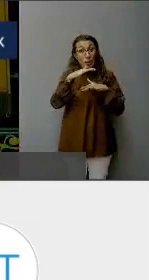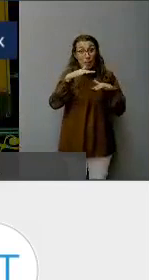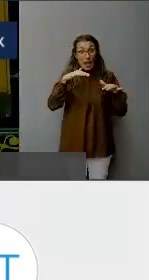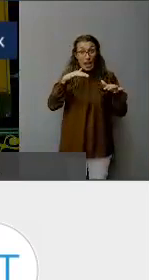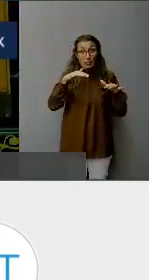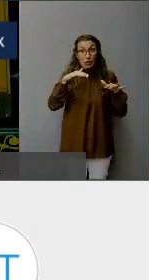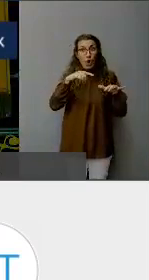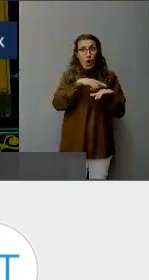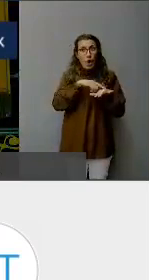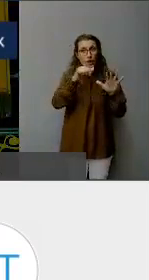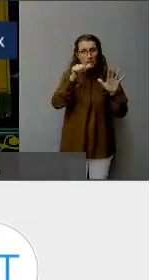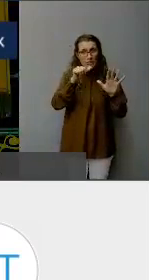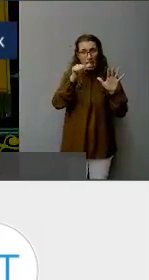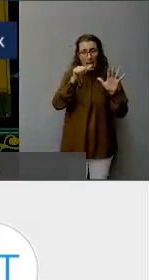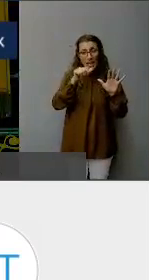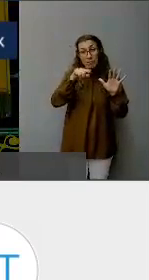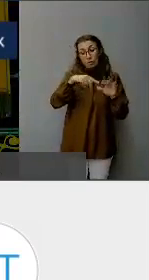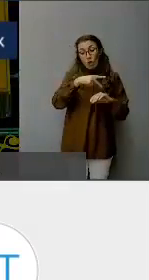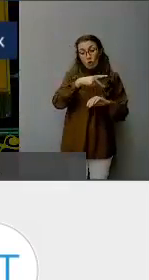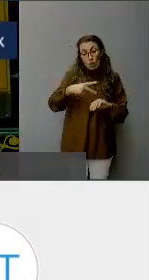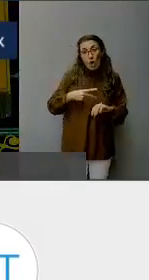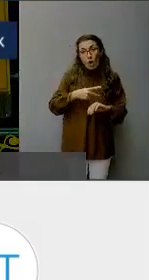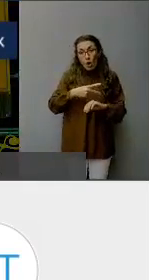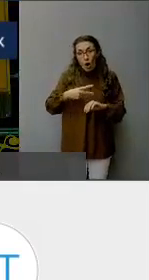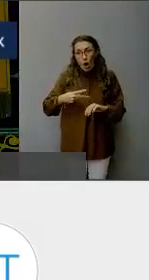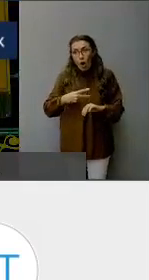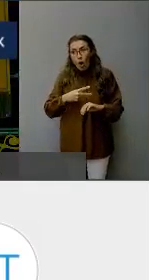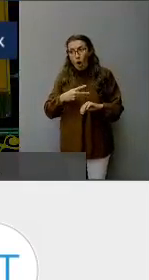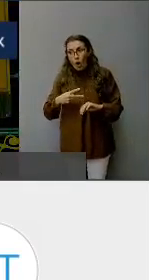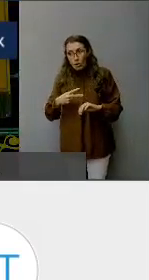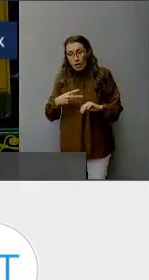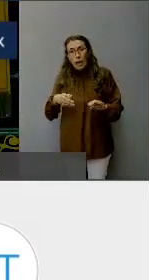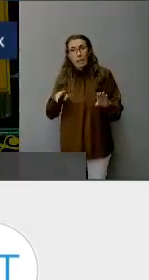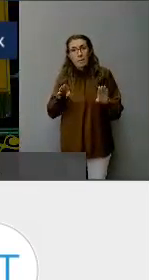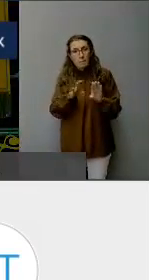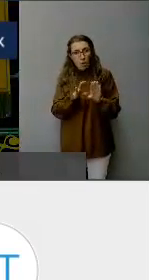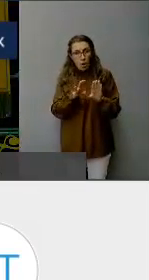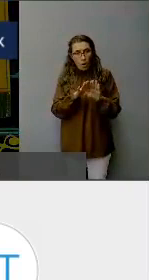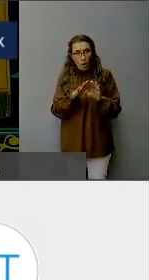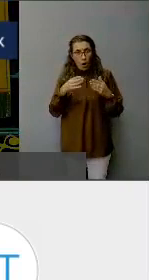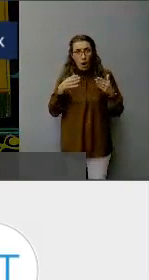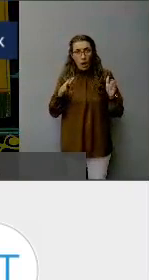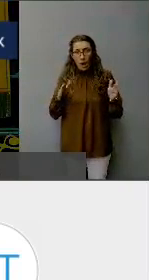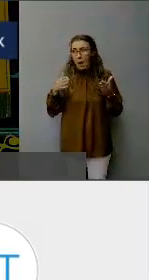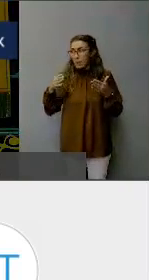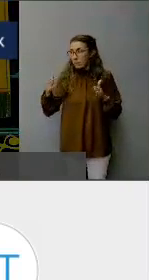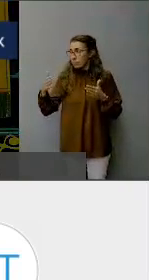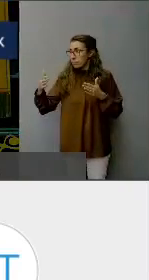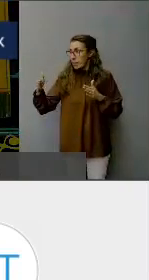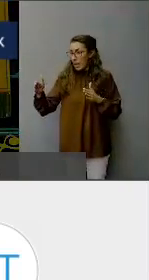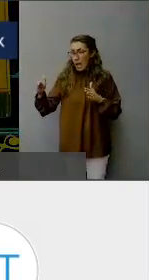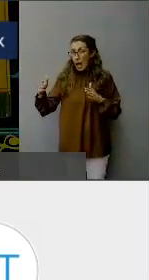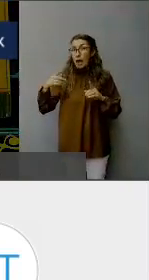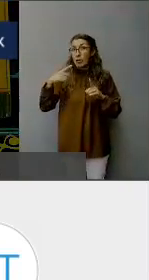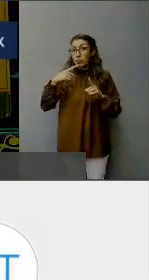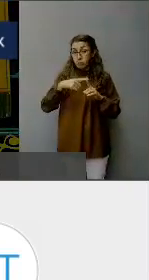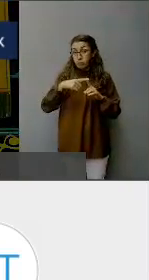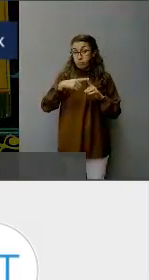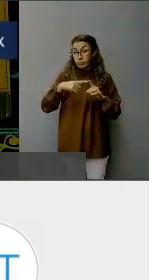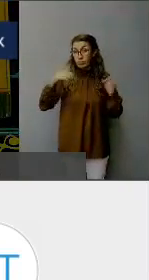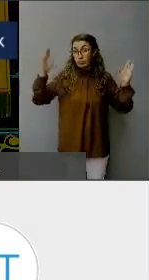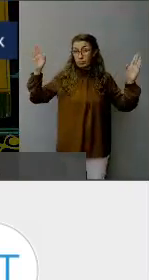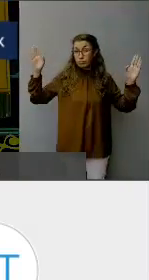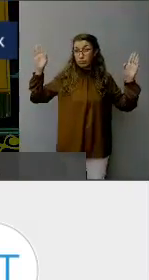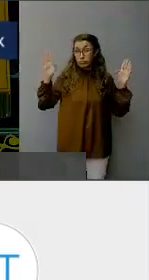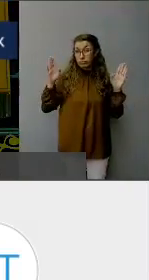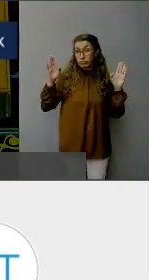due ore analogamente a quanto avviene in regione aprendo le porte tenendo aperto il fronte sala in modo che l'area